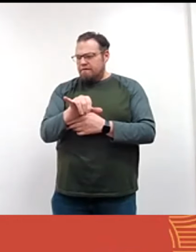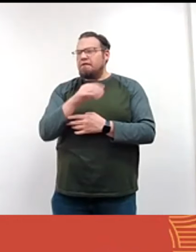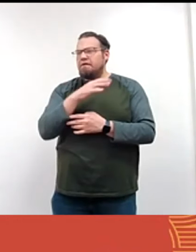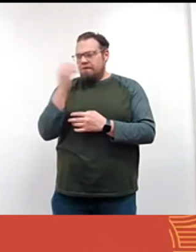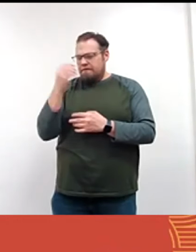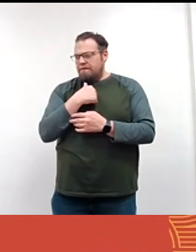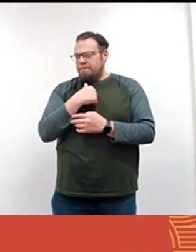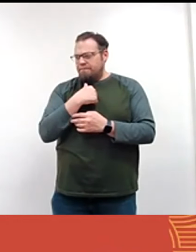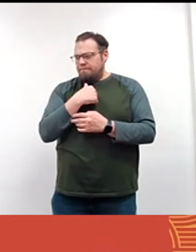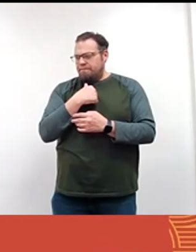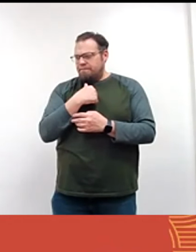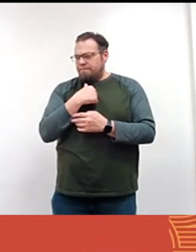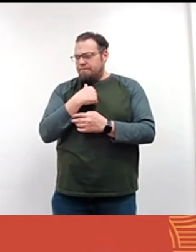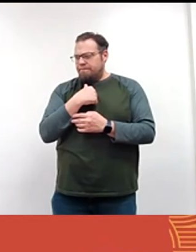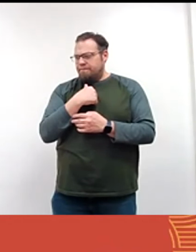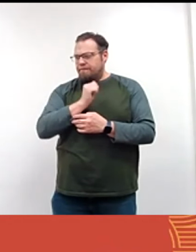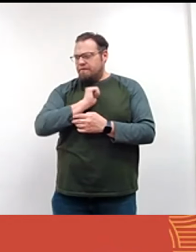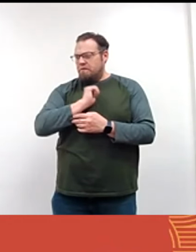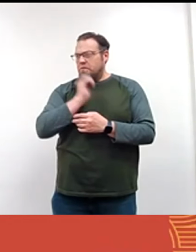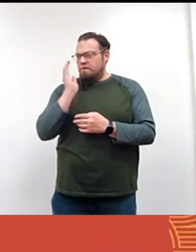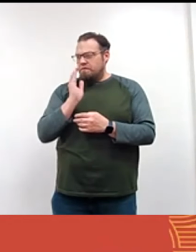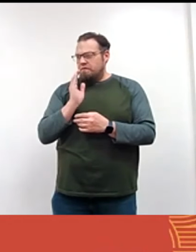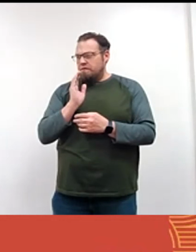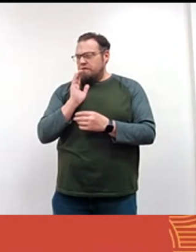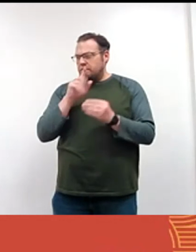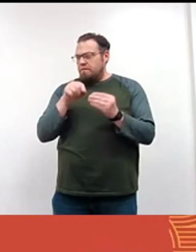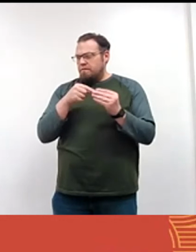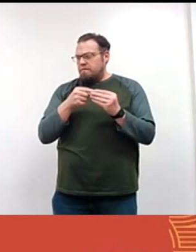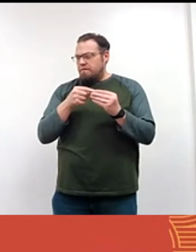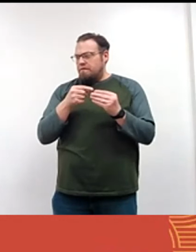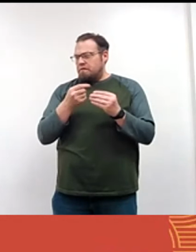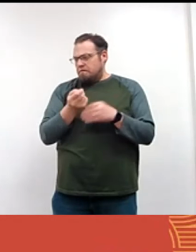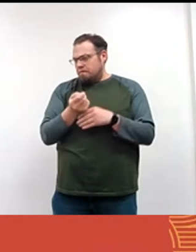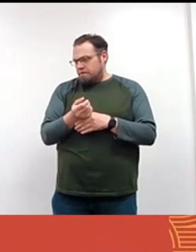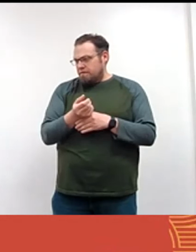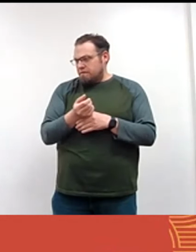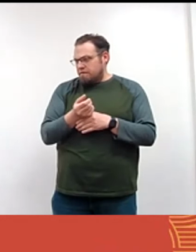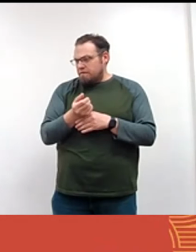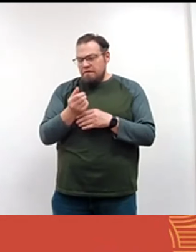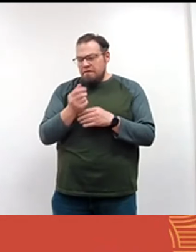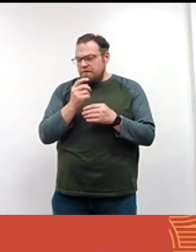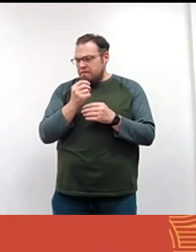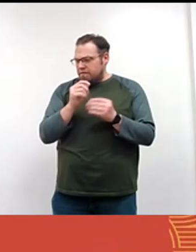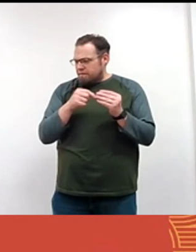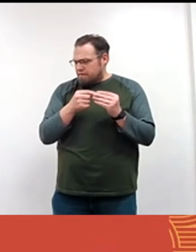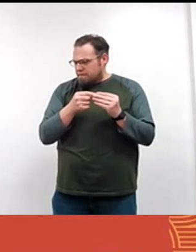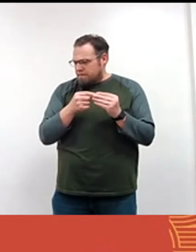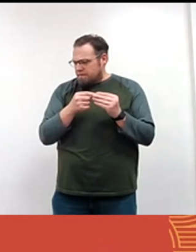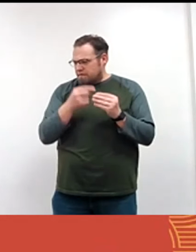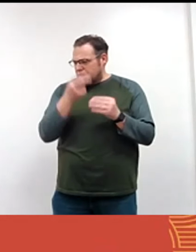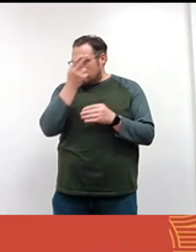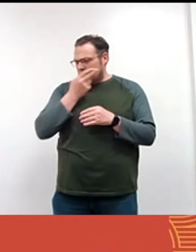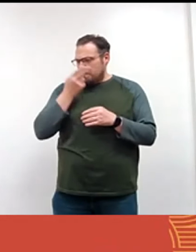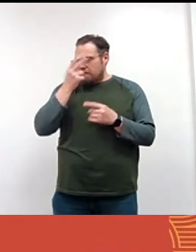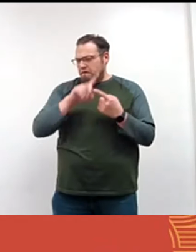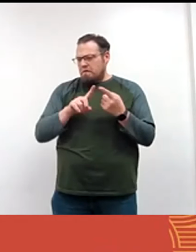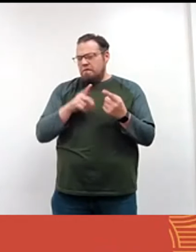التقنية. I am. اسمي ساندي. Talk a little bit about. سوف أتحدث بعض الشيء